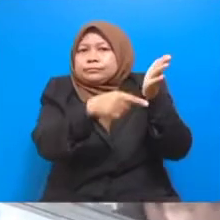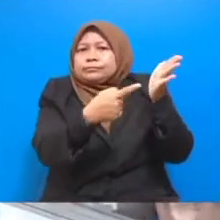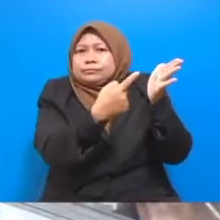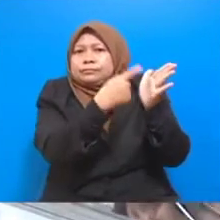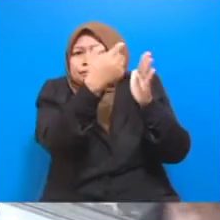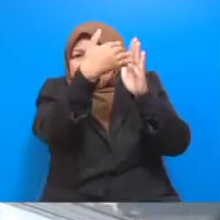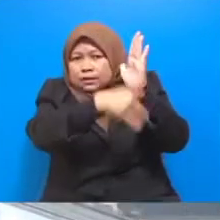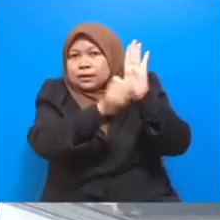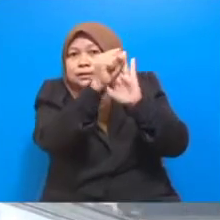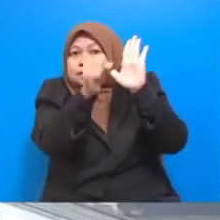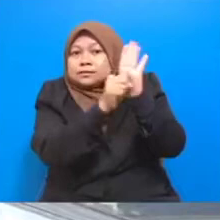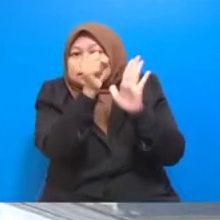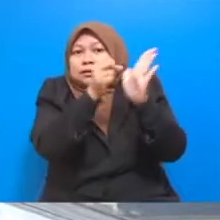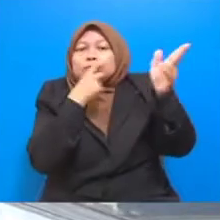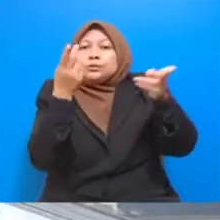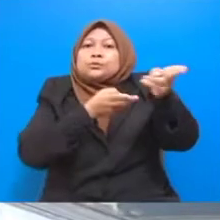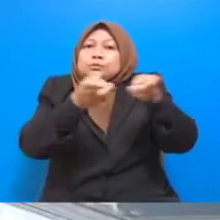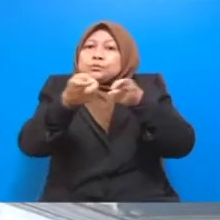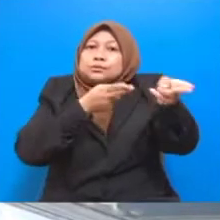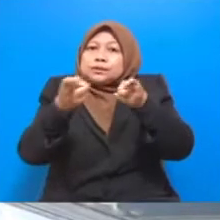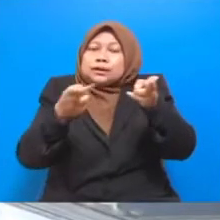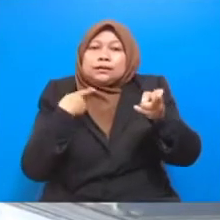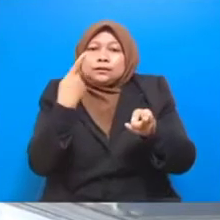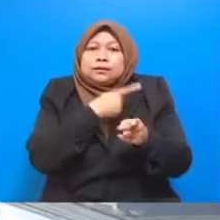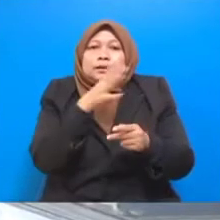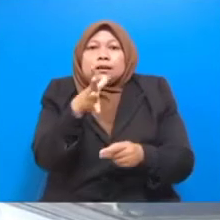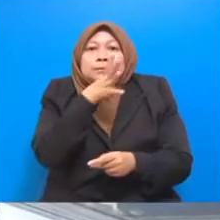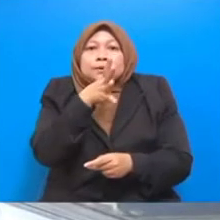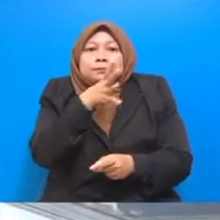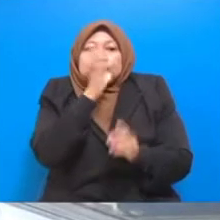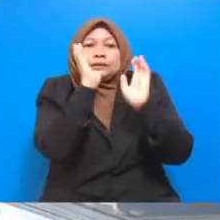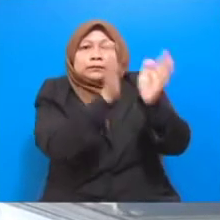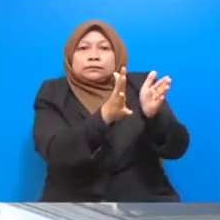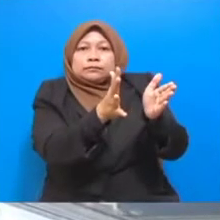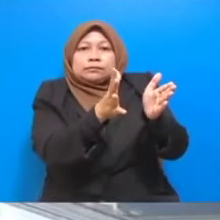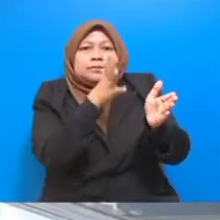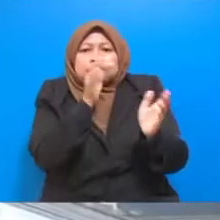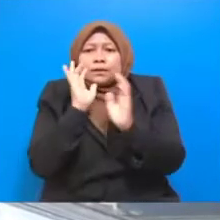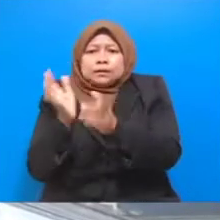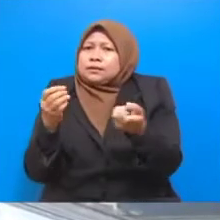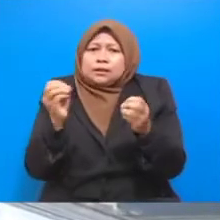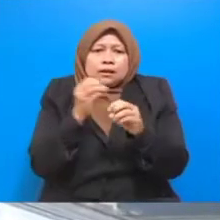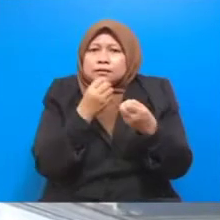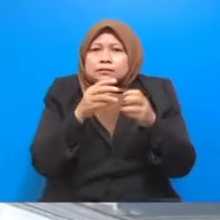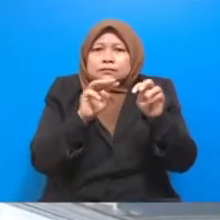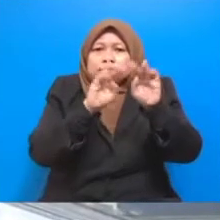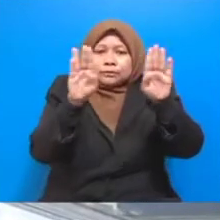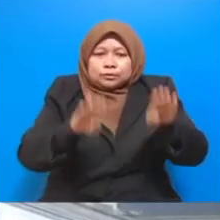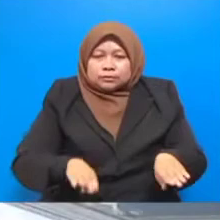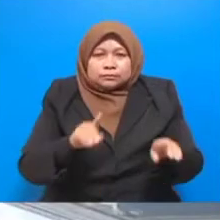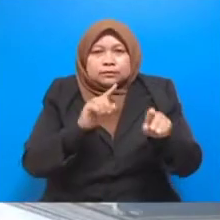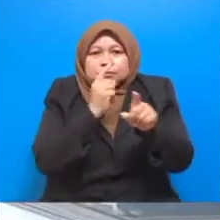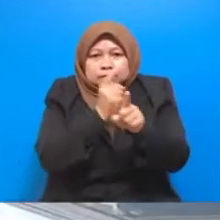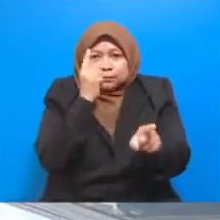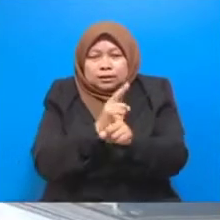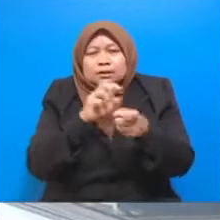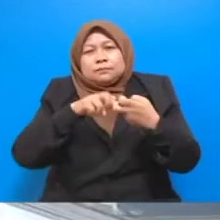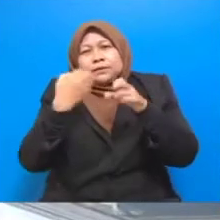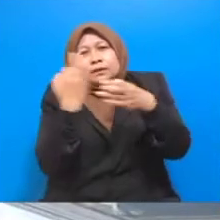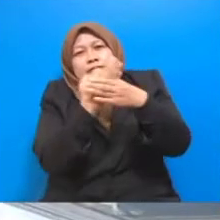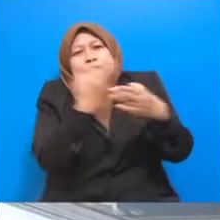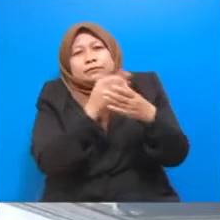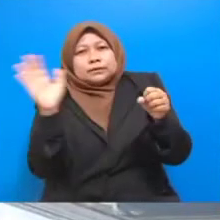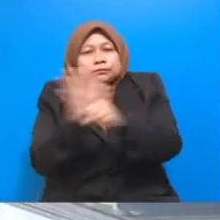yang boleh kita mudahkan urusan mereka dari ibu-ibu tinggal ini yang tidak ada pro pondok cuman dan mereka menghadapi